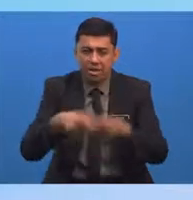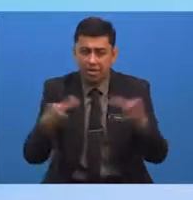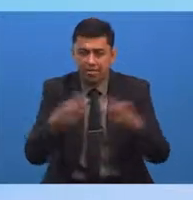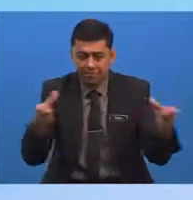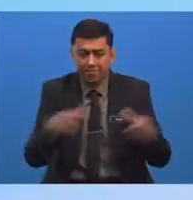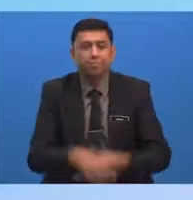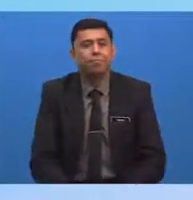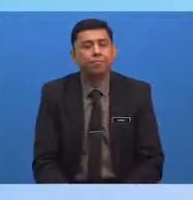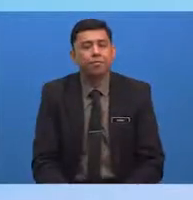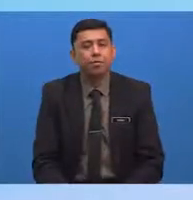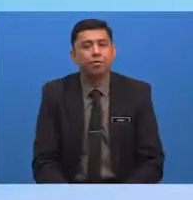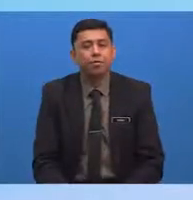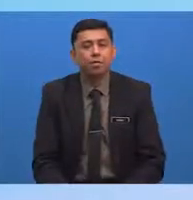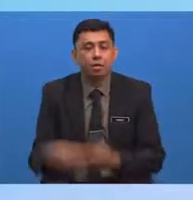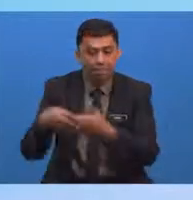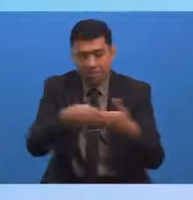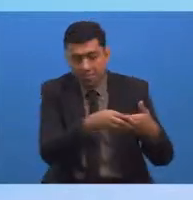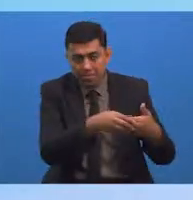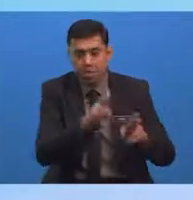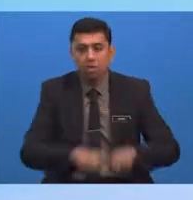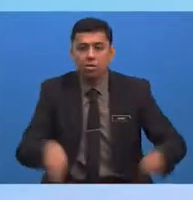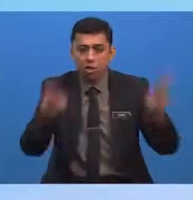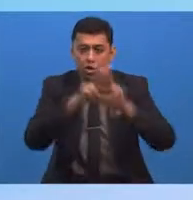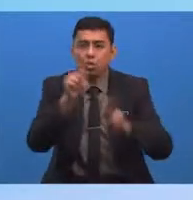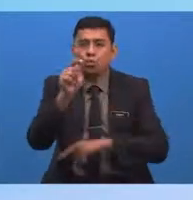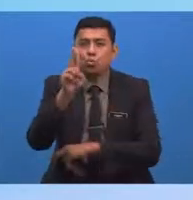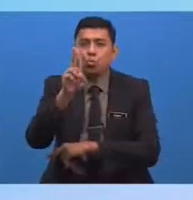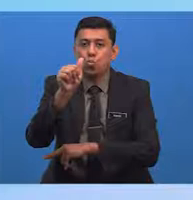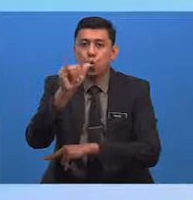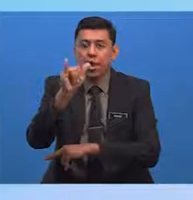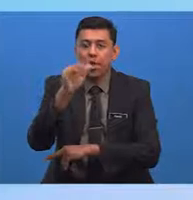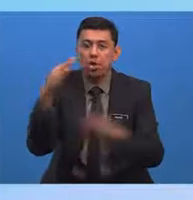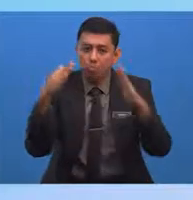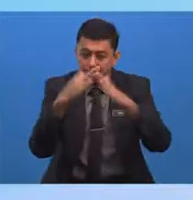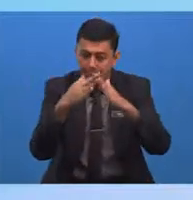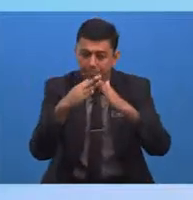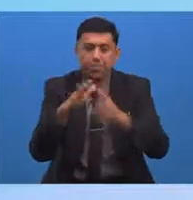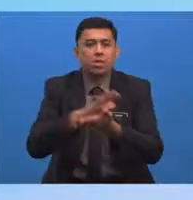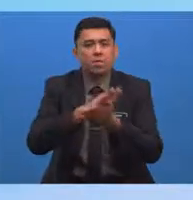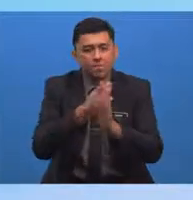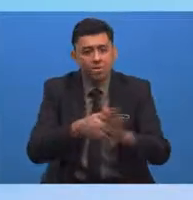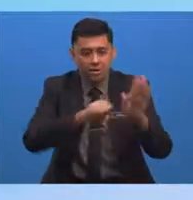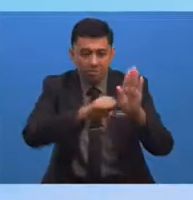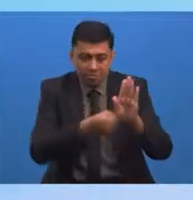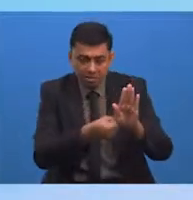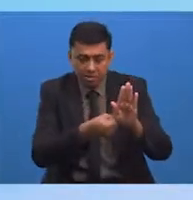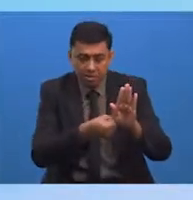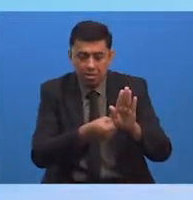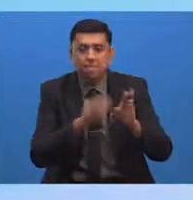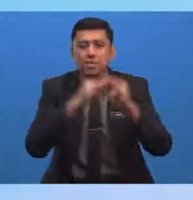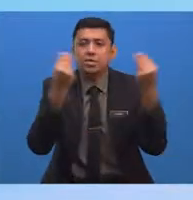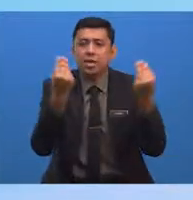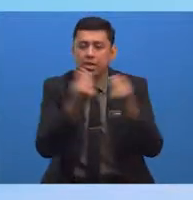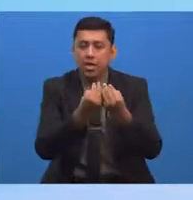masyarakat Iban, pemimpin utama dipanggil sebagai tuai rumah. Tuai rumah menjadi sumber autoriti masyarakat